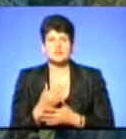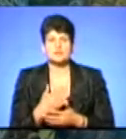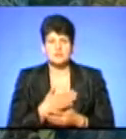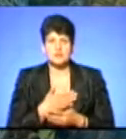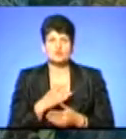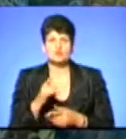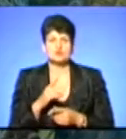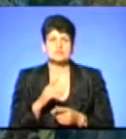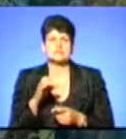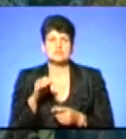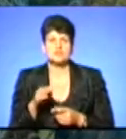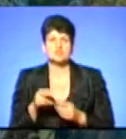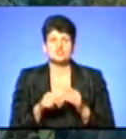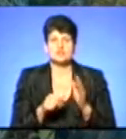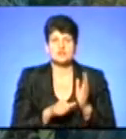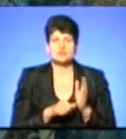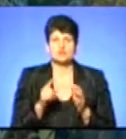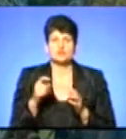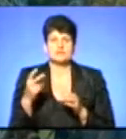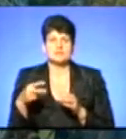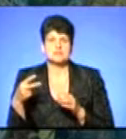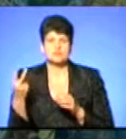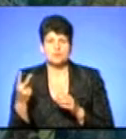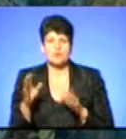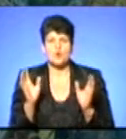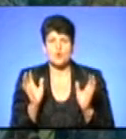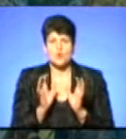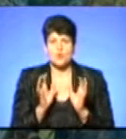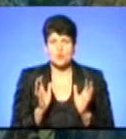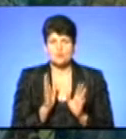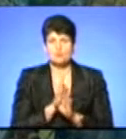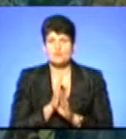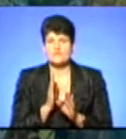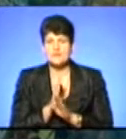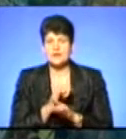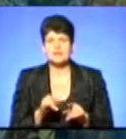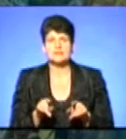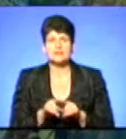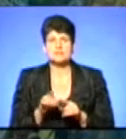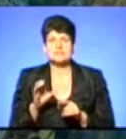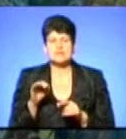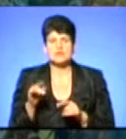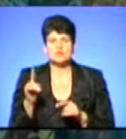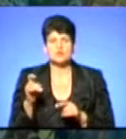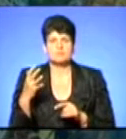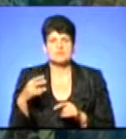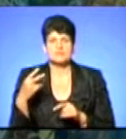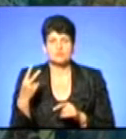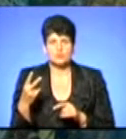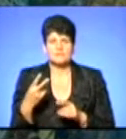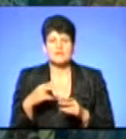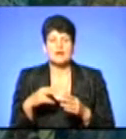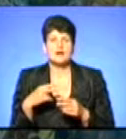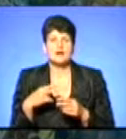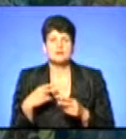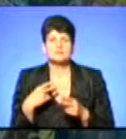статті 16 та 22 Закону України про охорону атмосферного повітря, власне, і також стаття 152 Адміністративного кодексу.